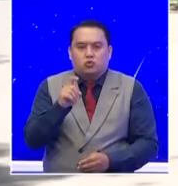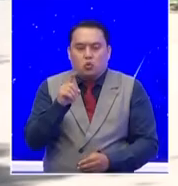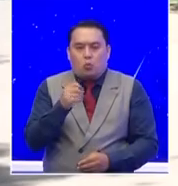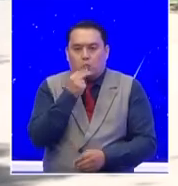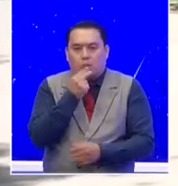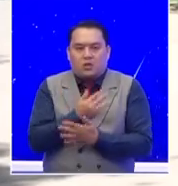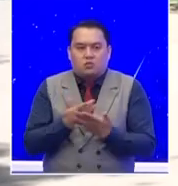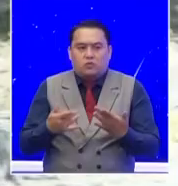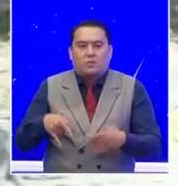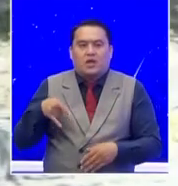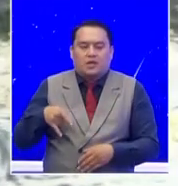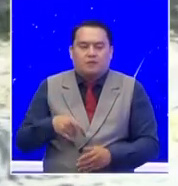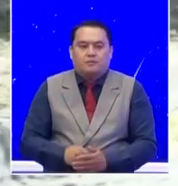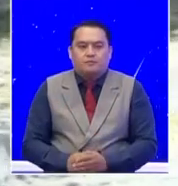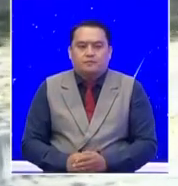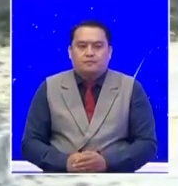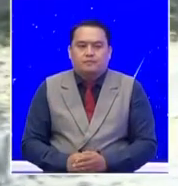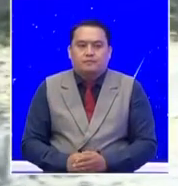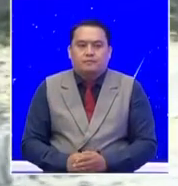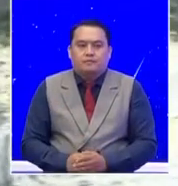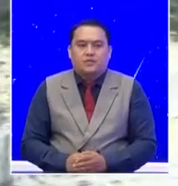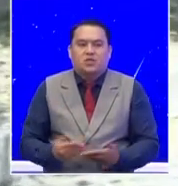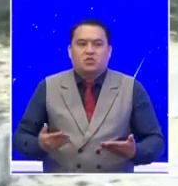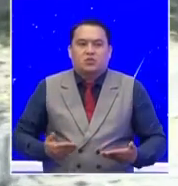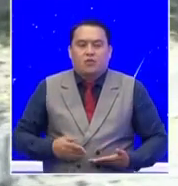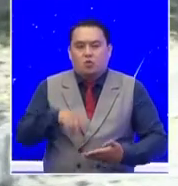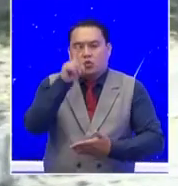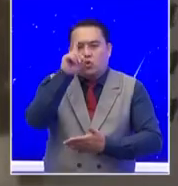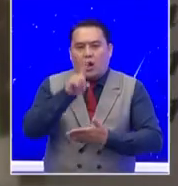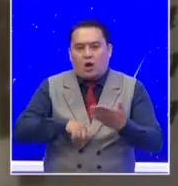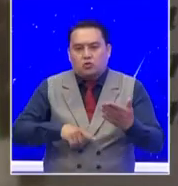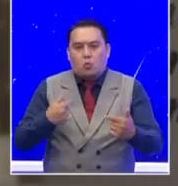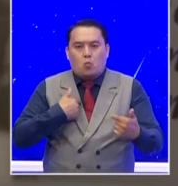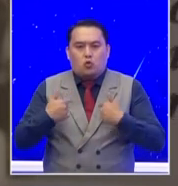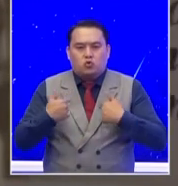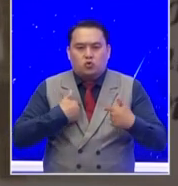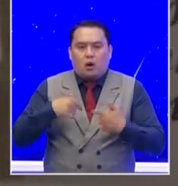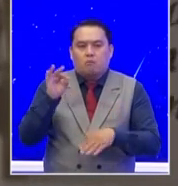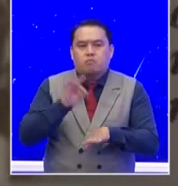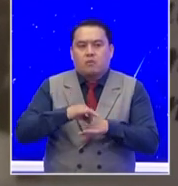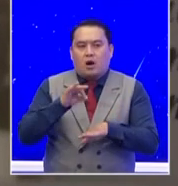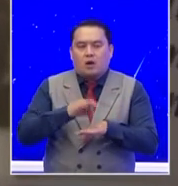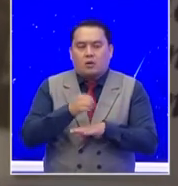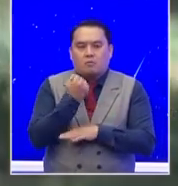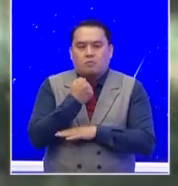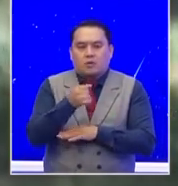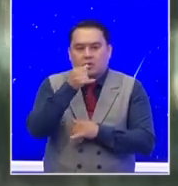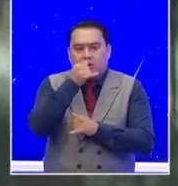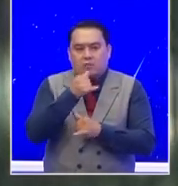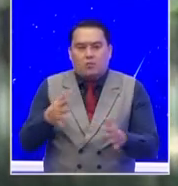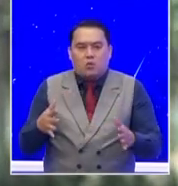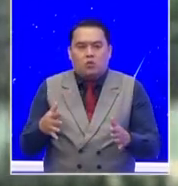продуктовых пакетов екатерина живет надеждой что ей удастся справиться с мучительной болезни побороть который в одиночку она не в состоянии